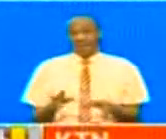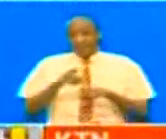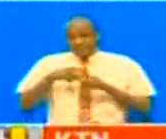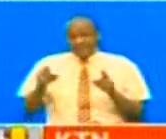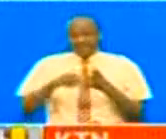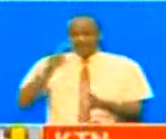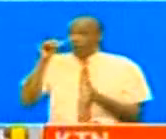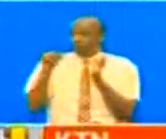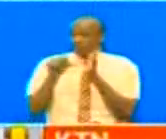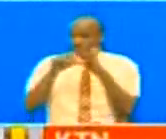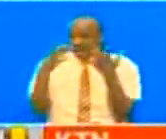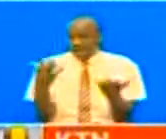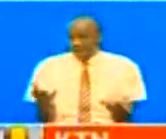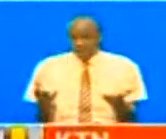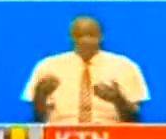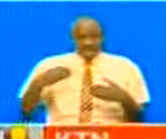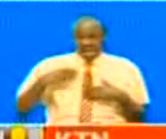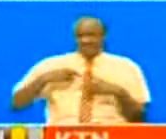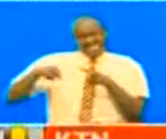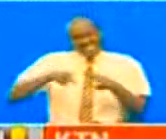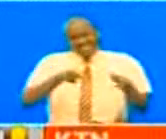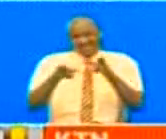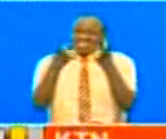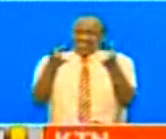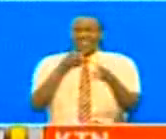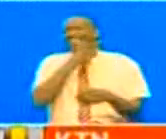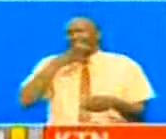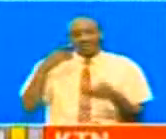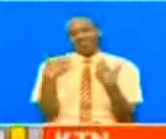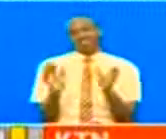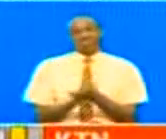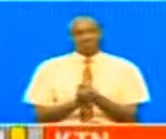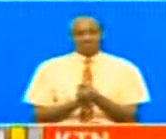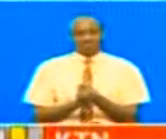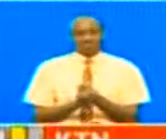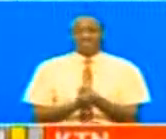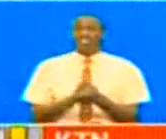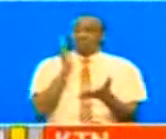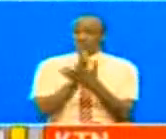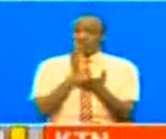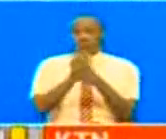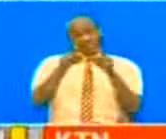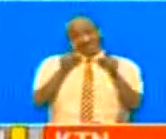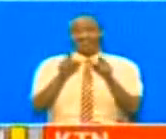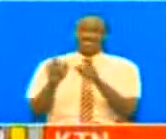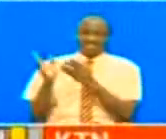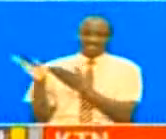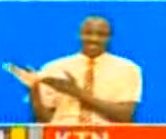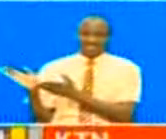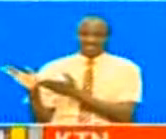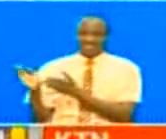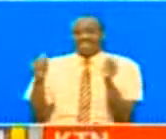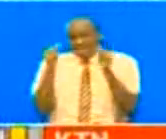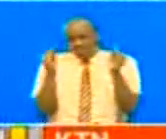kidonda hata zaidi ni kukauka kwa mito ambayo ni tegemeo lao kuu. Mtazamaji, maji ya mto Nanyuki